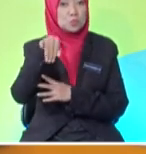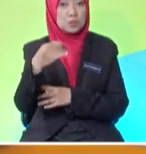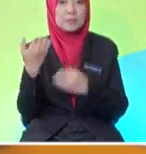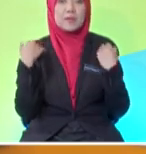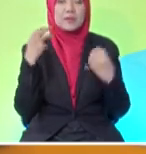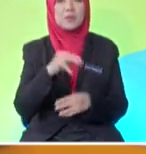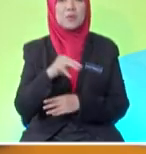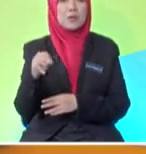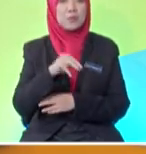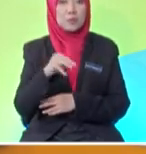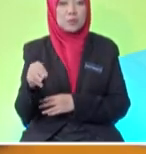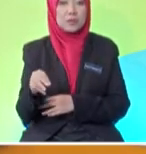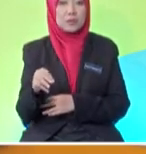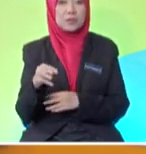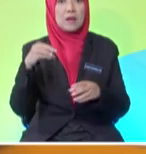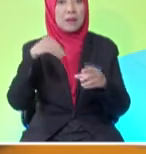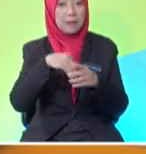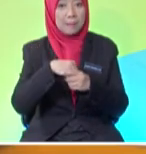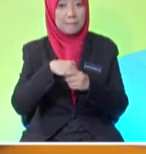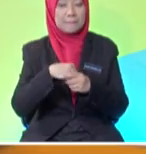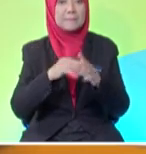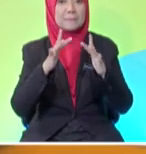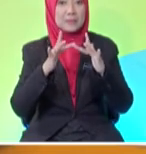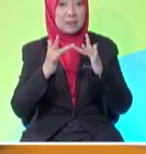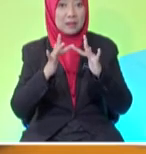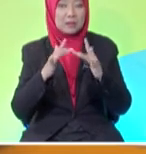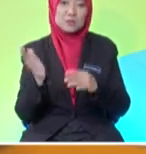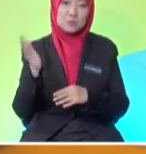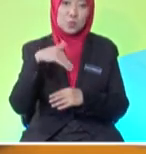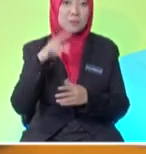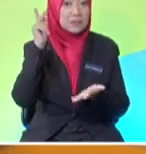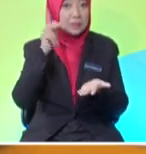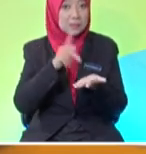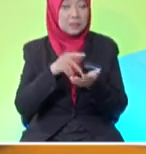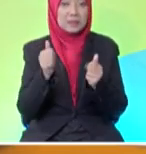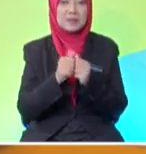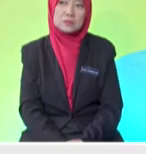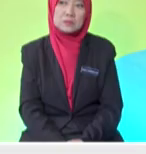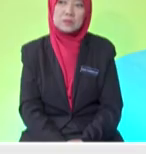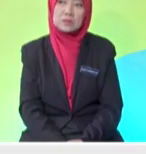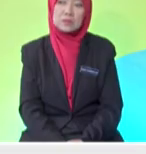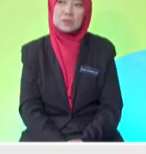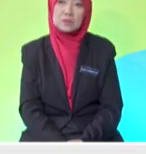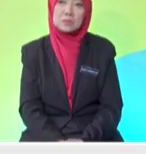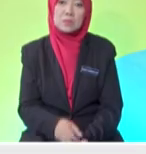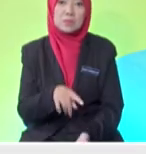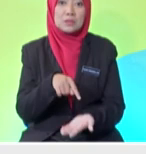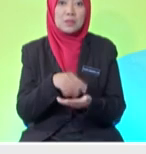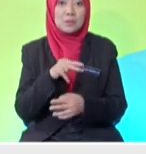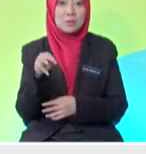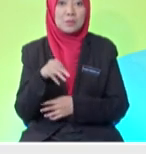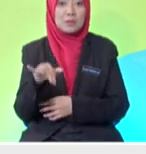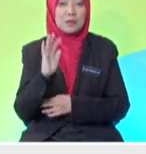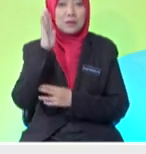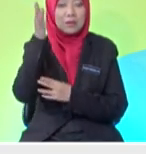murid-murid yang lain dalam tarian jadi Apakah kita berkenalan dengan mereka inilah murid-muridnya